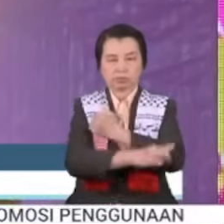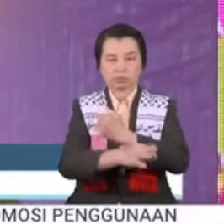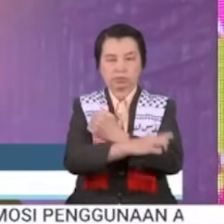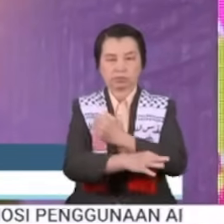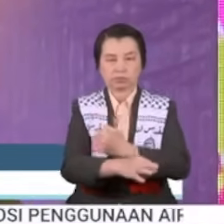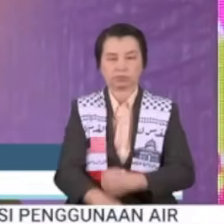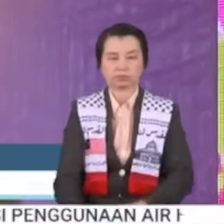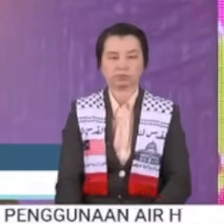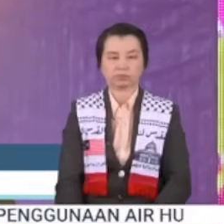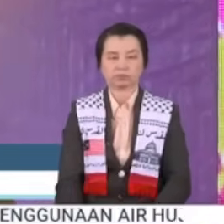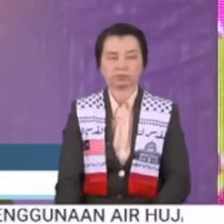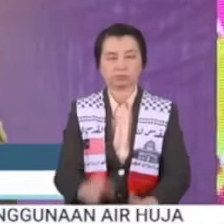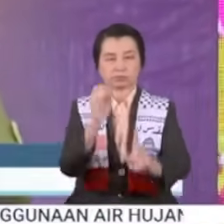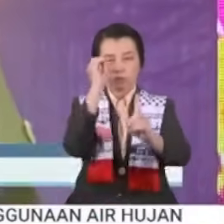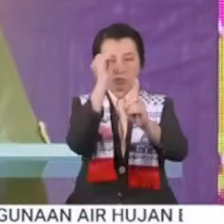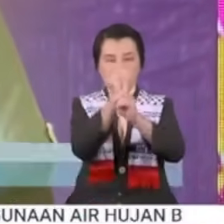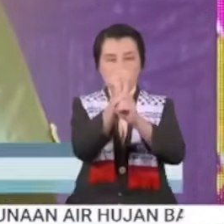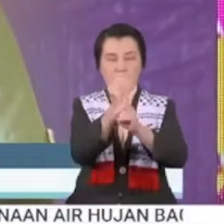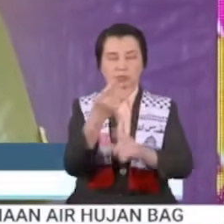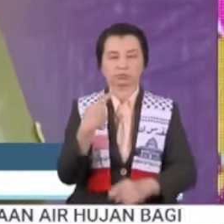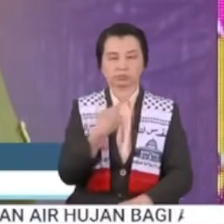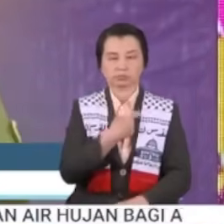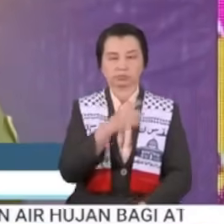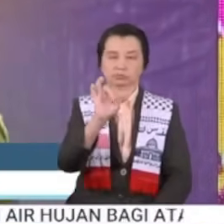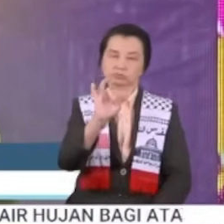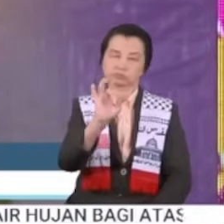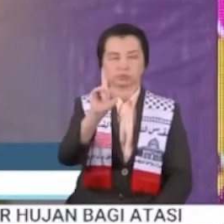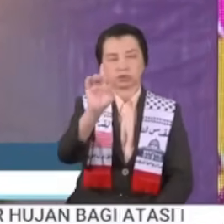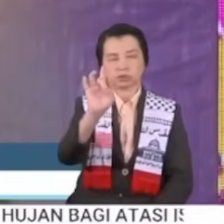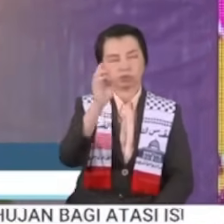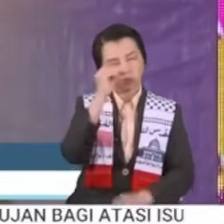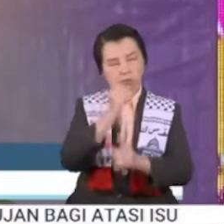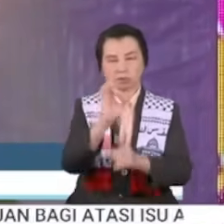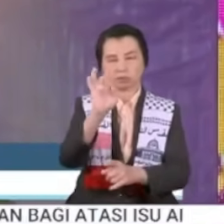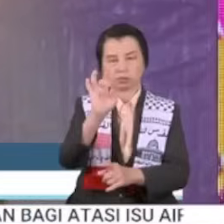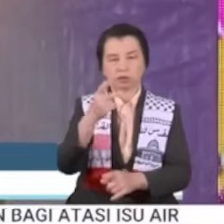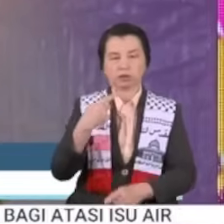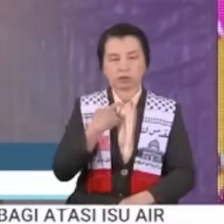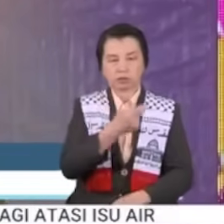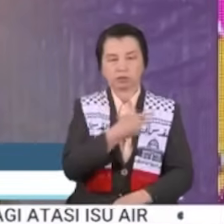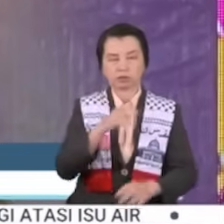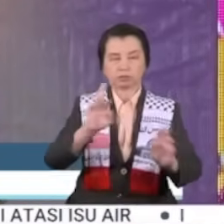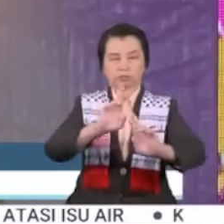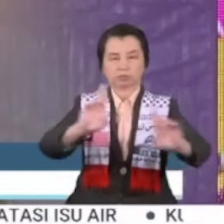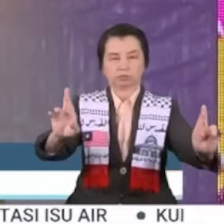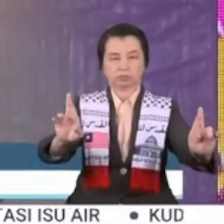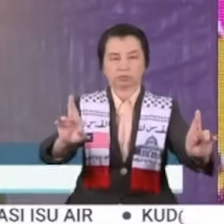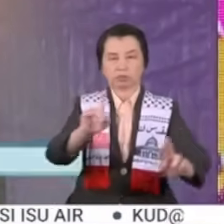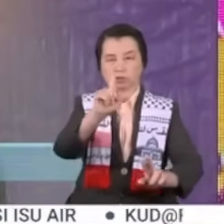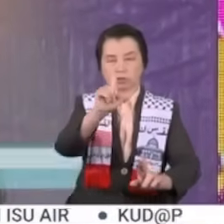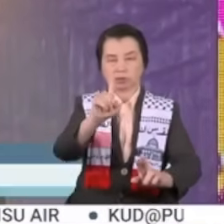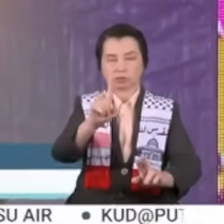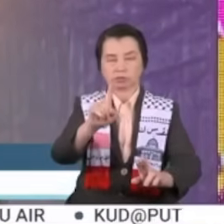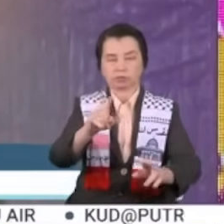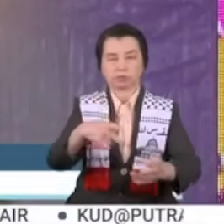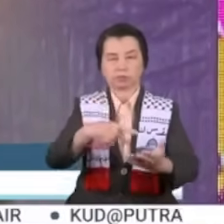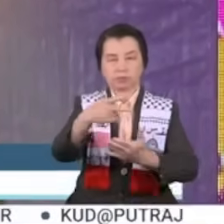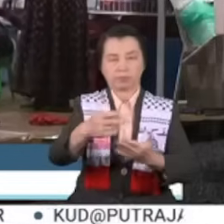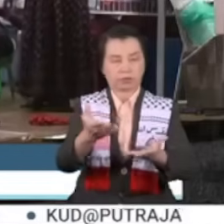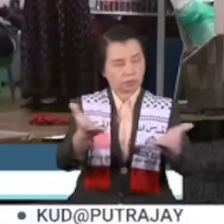tempatan objektif kita hanya satu saja iaitu Kita menyediakan satu